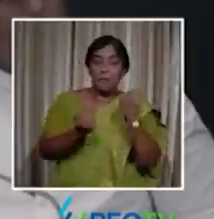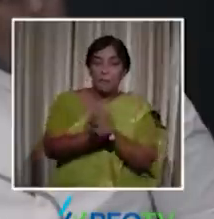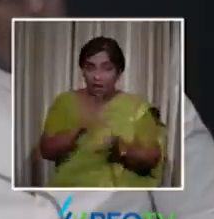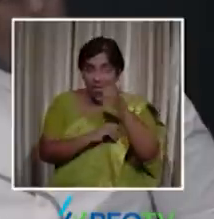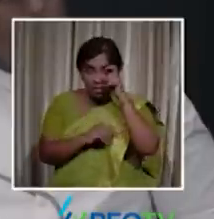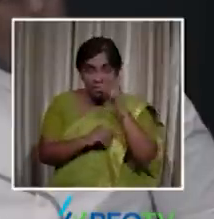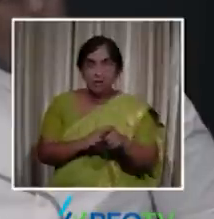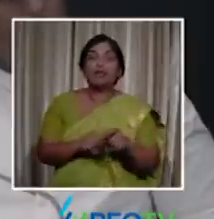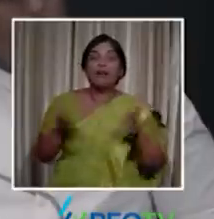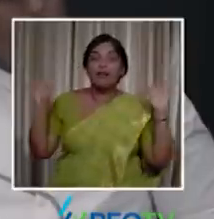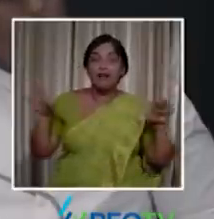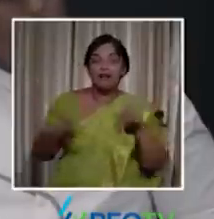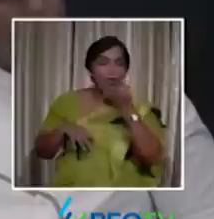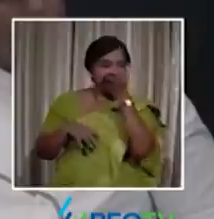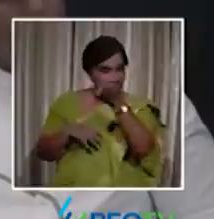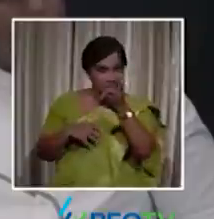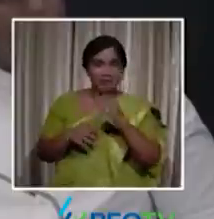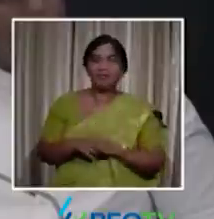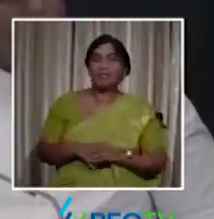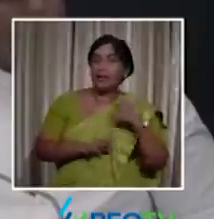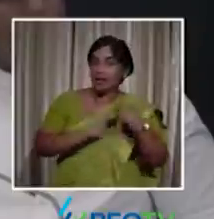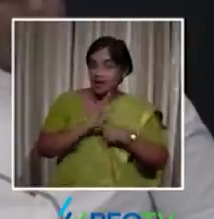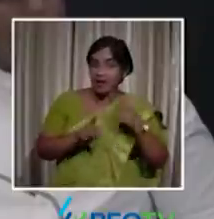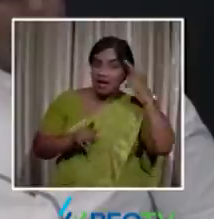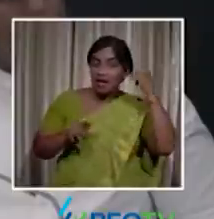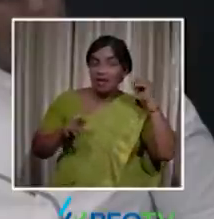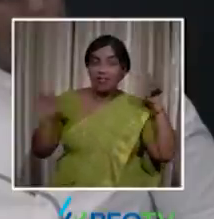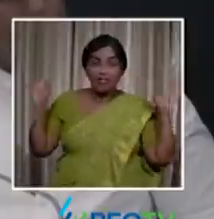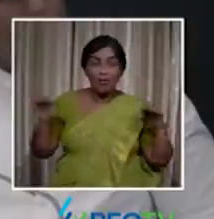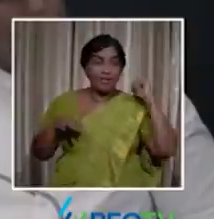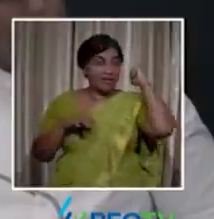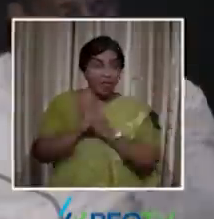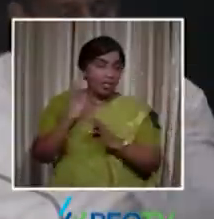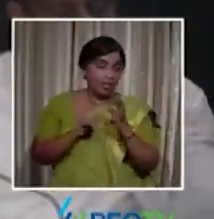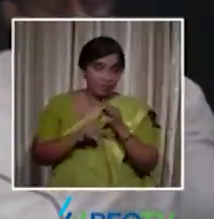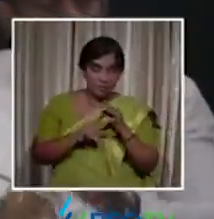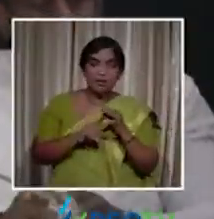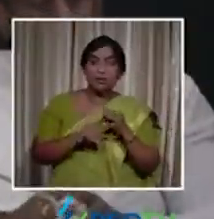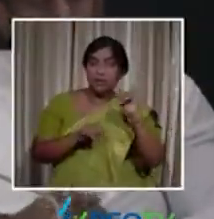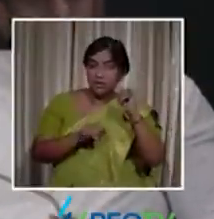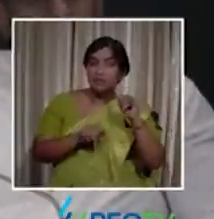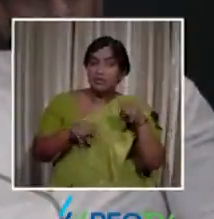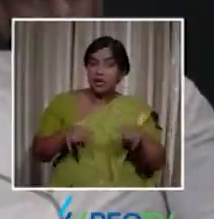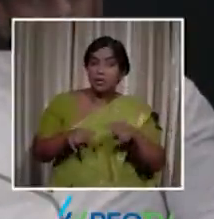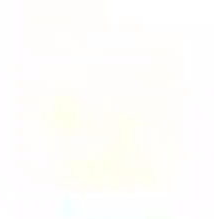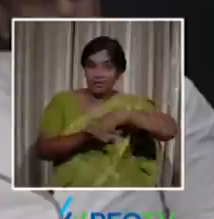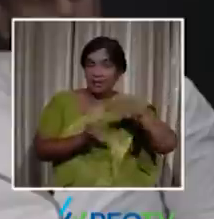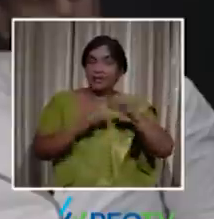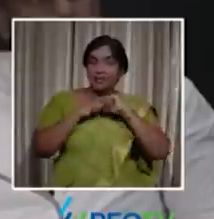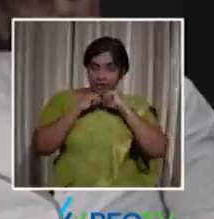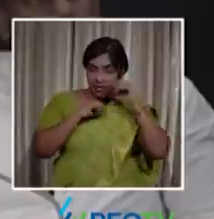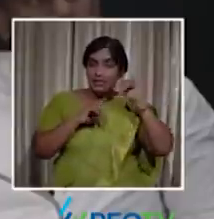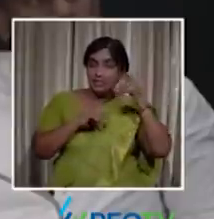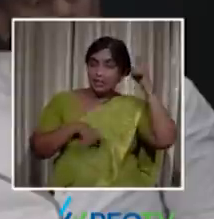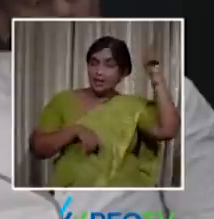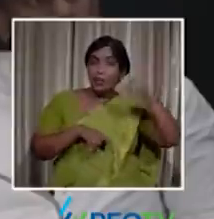යනවා දැක්කම කපුටු කාක් ගහනවා හොන්නල. මේ රටේ කපුටා රජ කරෙත් තමුන්නාසලා කියන එක මතක් කරන්න එපා. සමහරු තාම දූපත් වලත් හැංගිලා ඉන්නවා. සමහරු